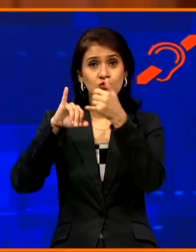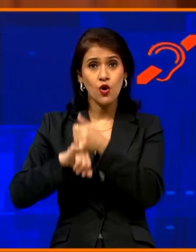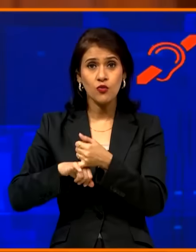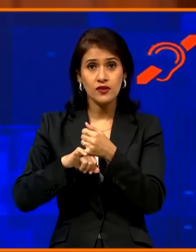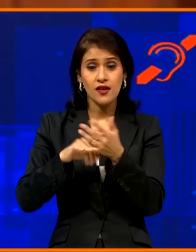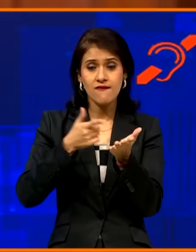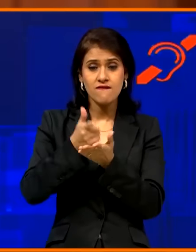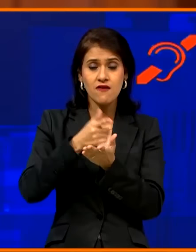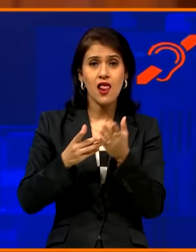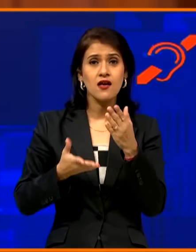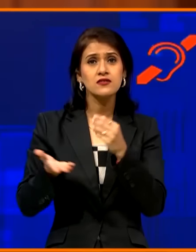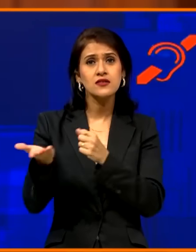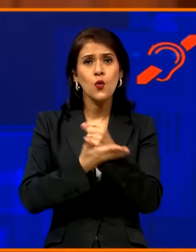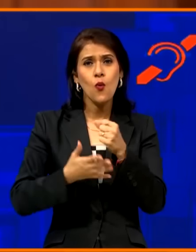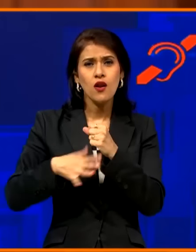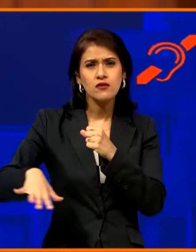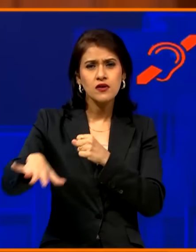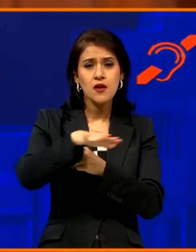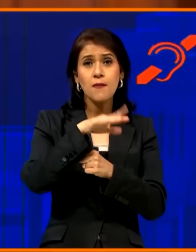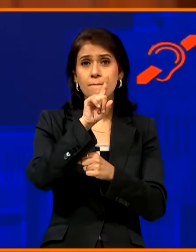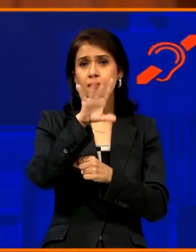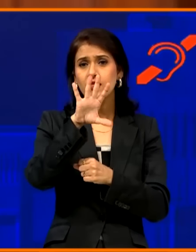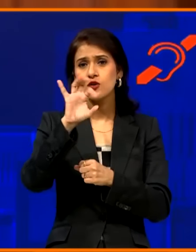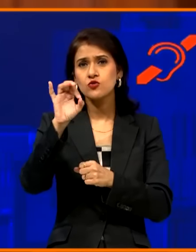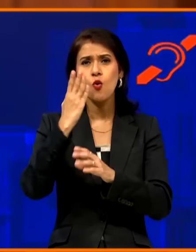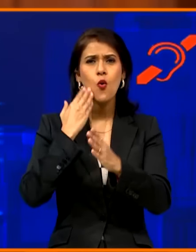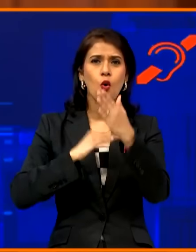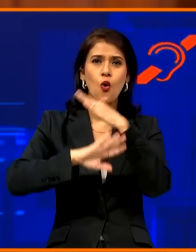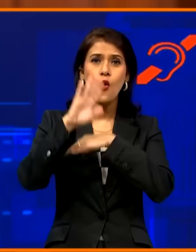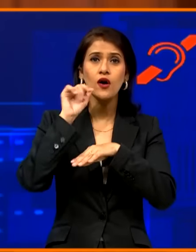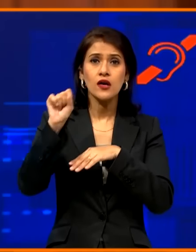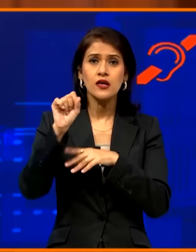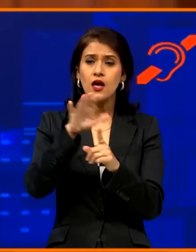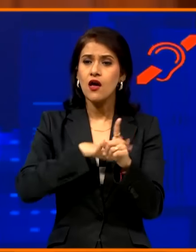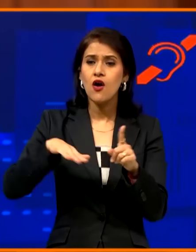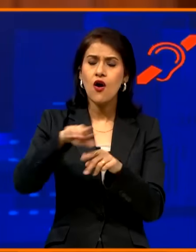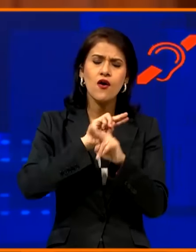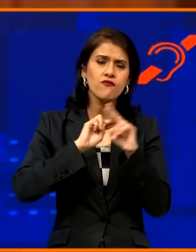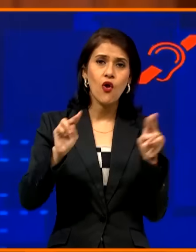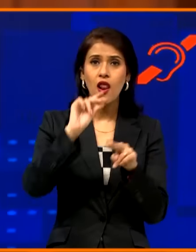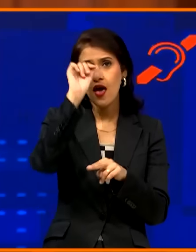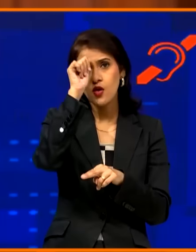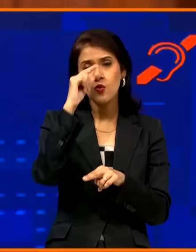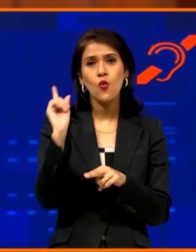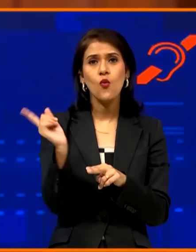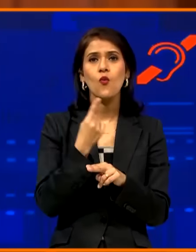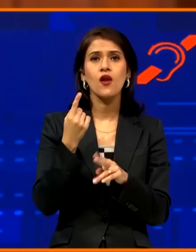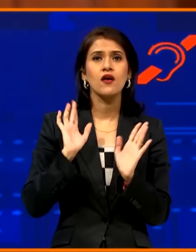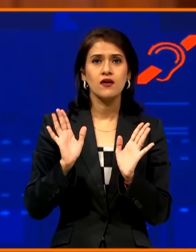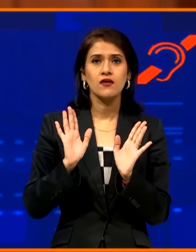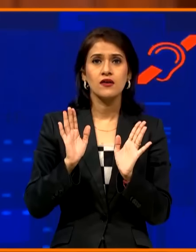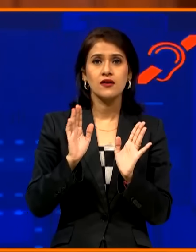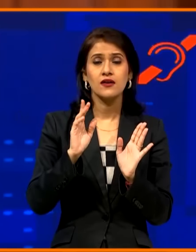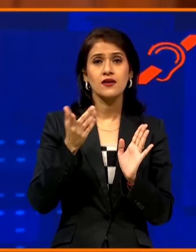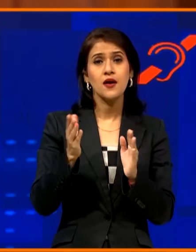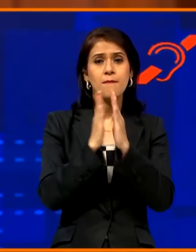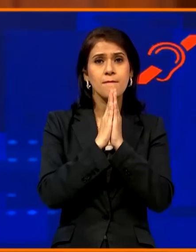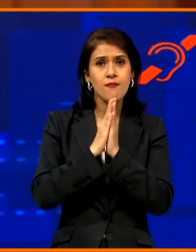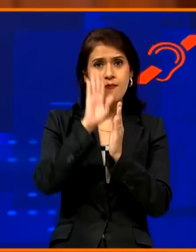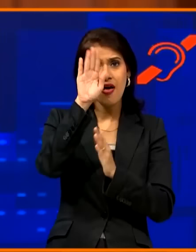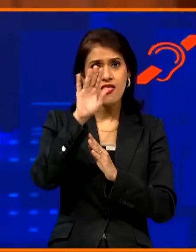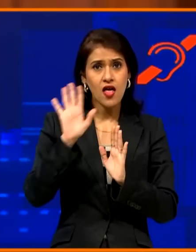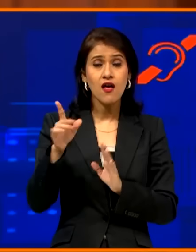1500 साल पुराना था वहां एक भी मुसलमान नहीं रहता है सारी हिंदू आबादी है वहां मंदिर है उसको कहा जा रहा है यह